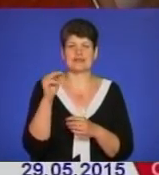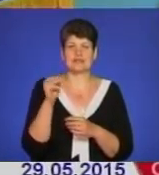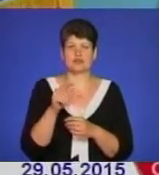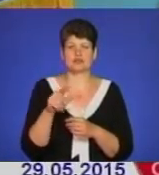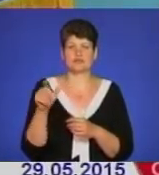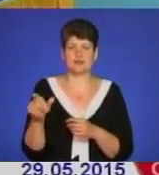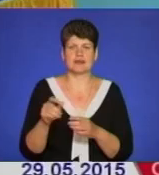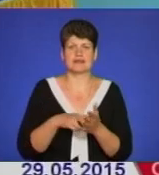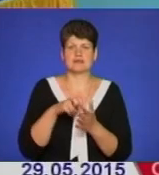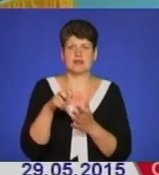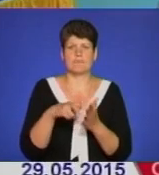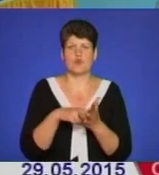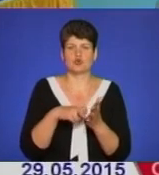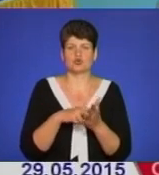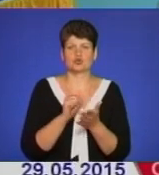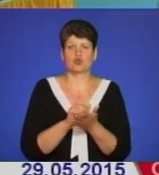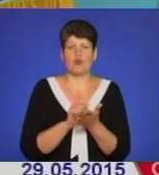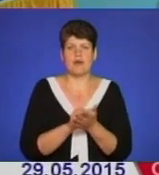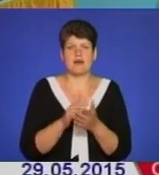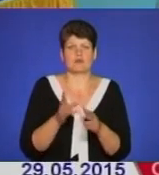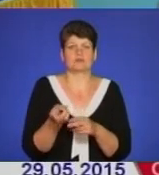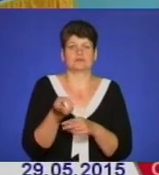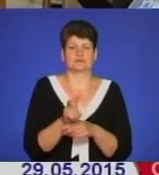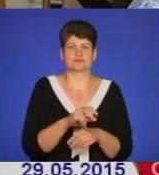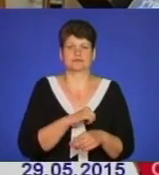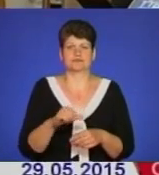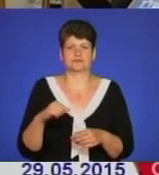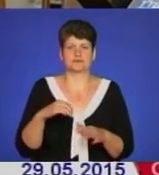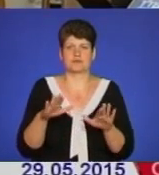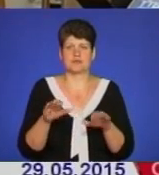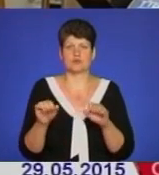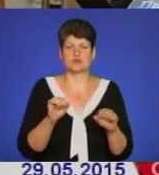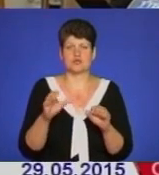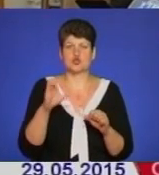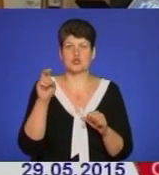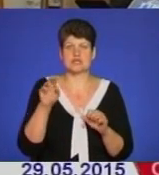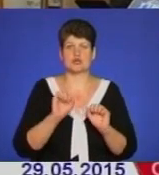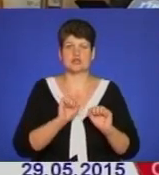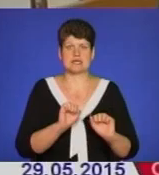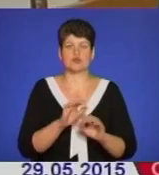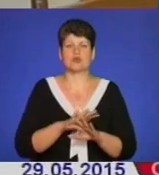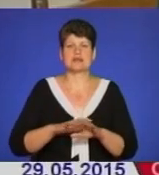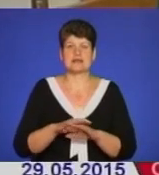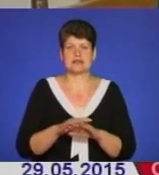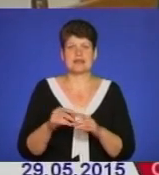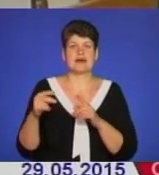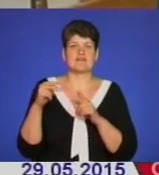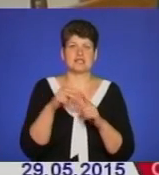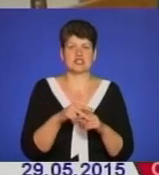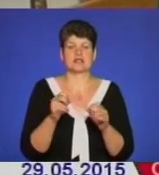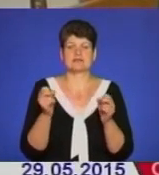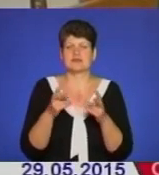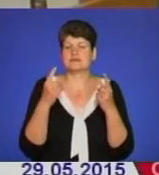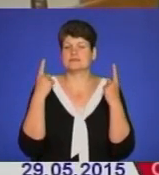громадян надіслали поштою документи на субсидії або звернулися у місцеві управління соціального захисту населення. Навантаження на